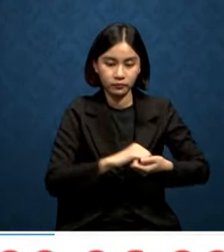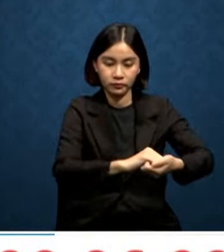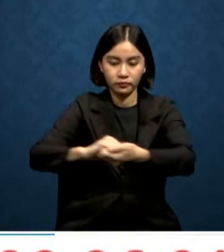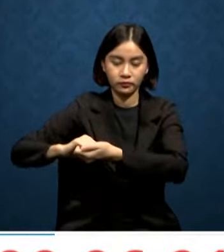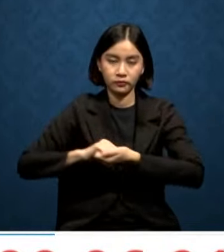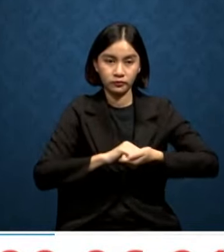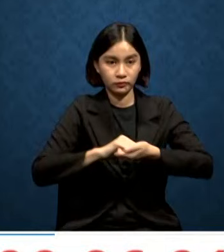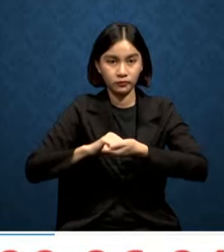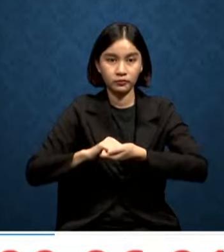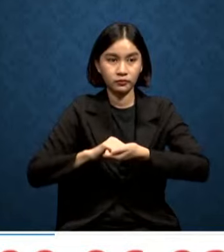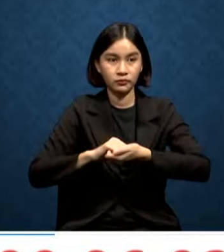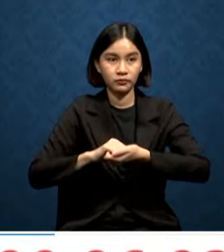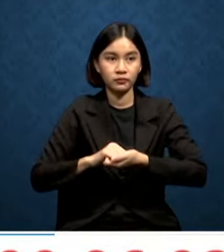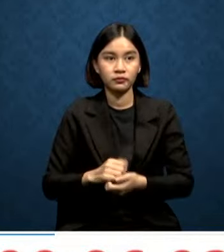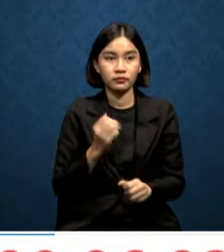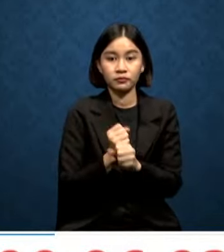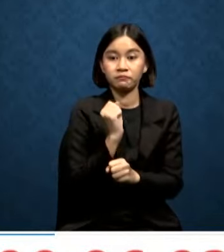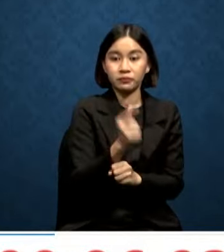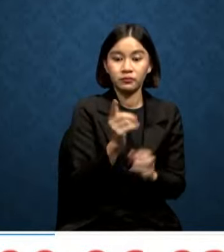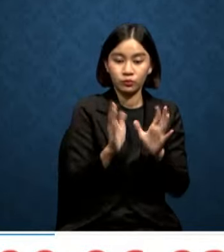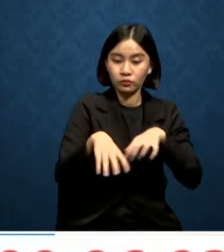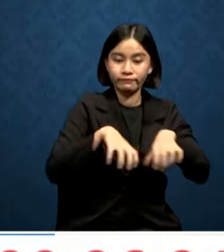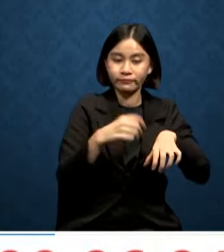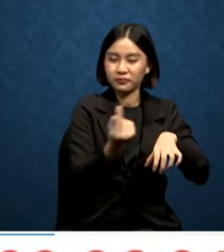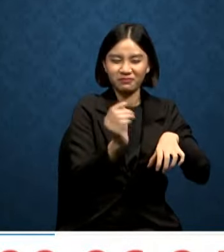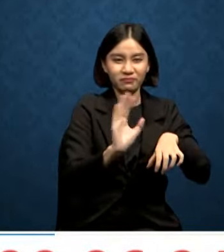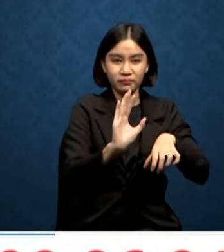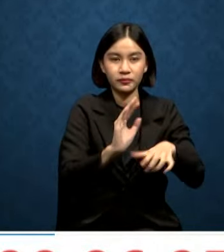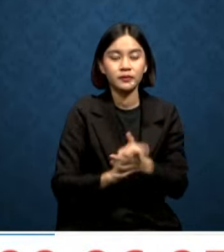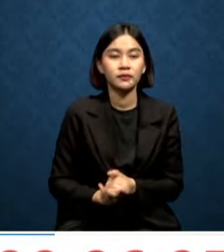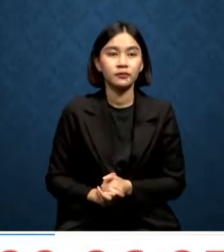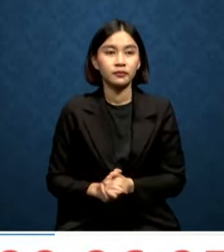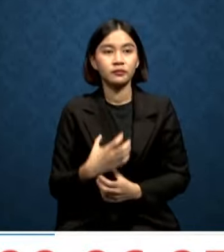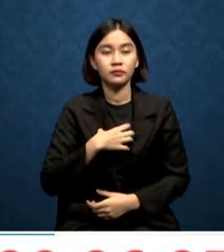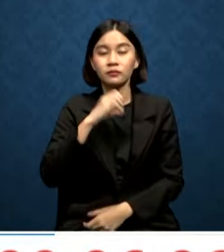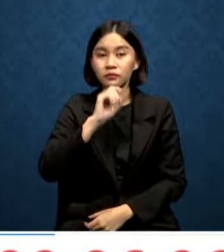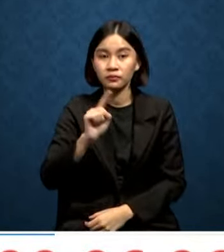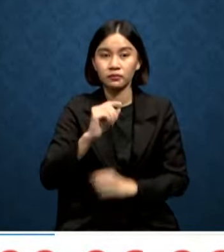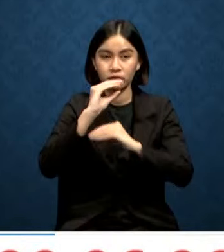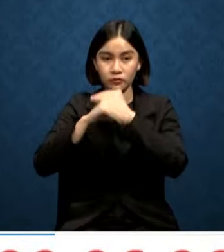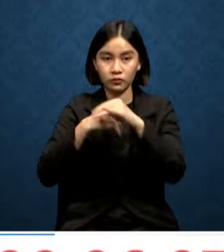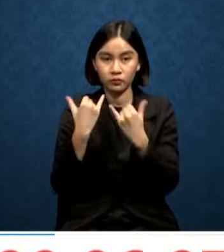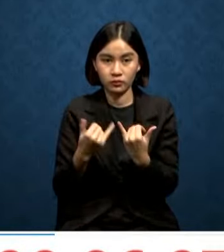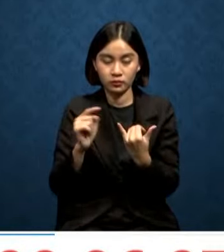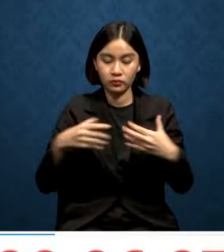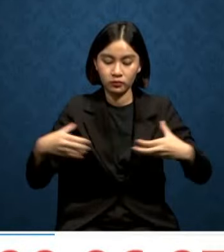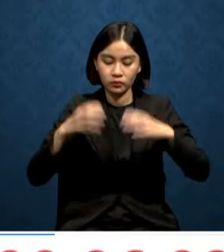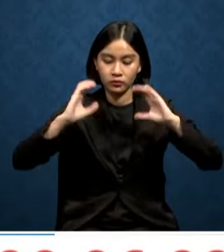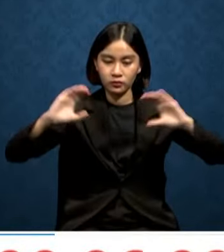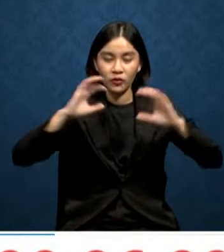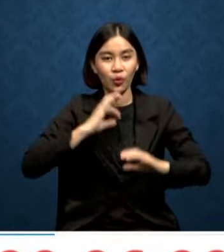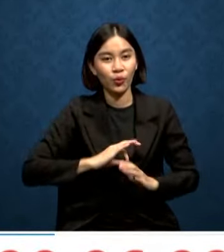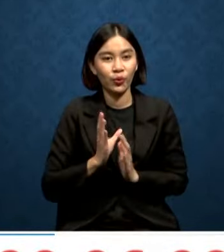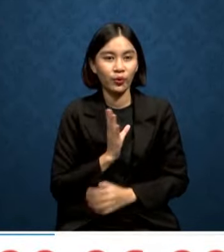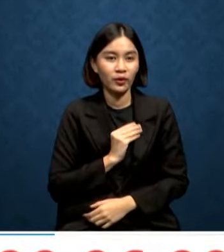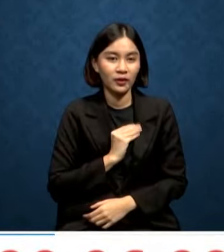บบบูรณาการโดยไม่ใช่เรื่องของการจ้างออร์แกไนเซอร์เพียงอย่างเดียวนะครับซึ่งต้องเรียนว่าโครงการนี้เนี่ยเป็นโครงการที่ทางรัฐบาลค่อนข้างตื่นเต้นนะ